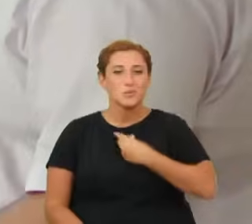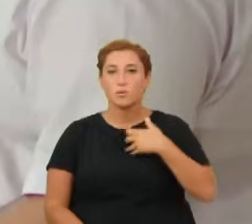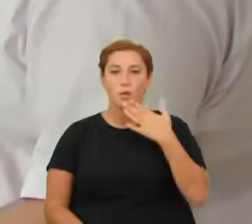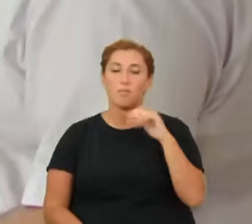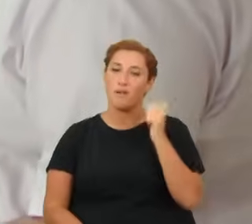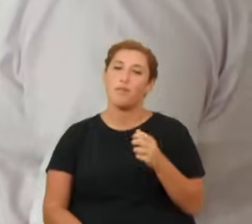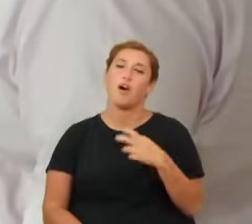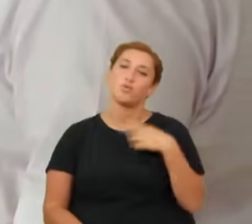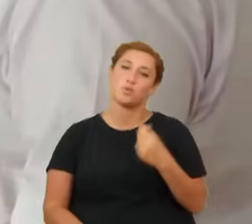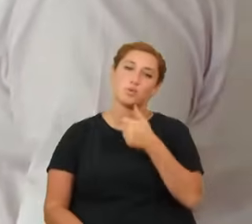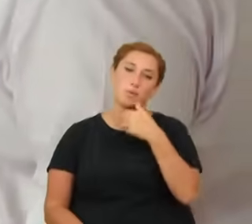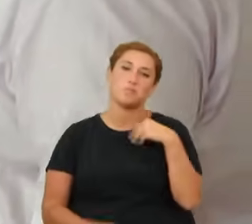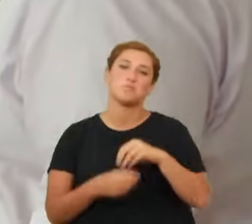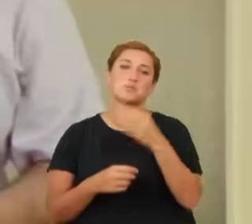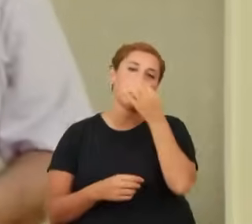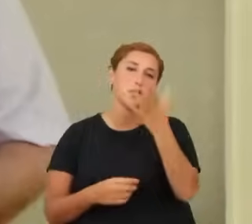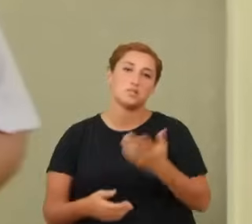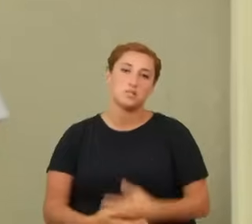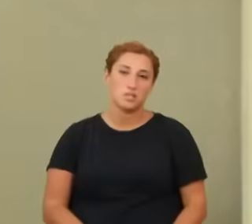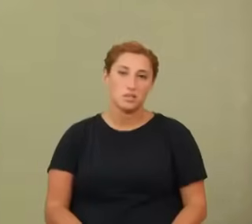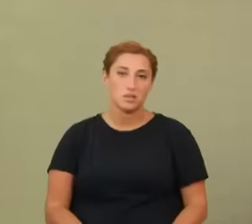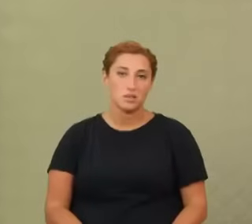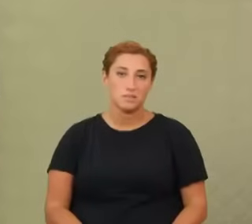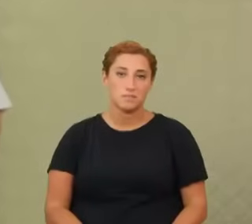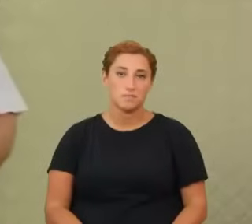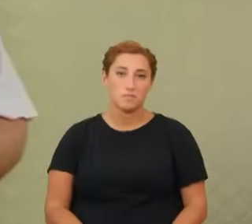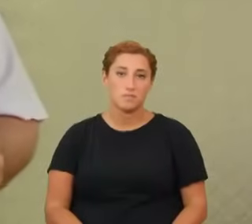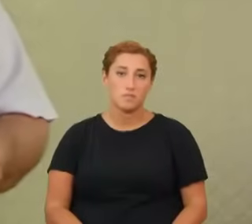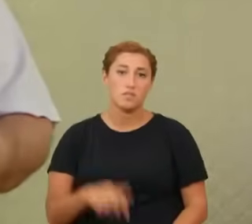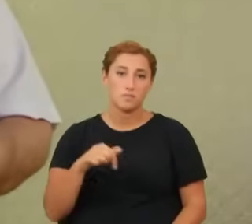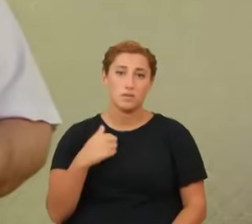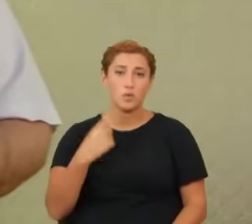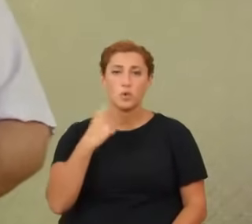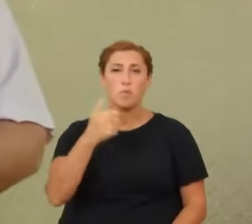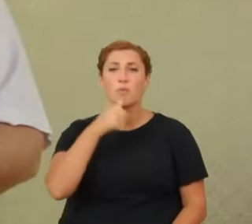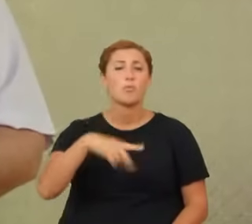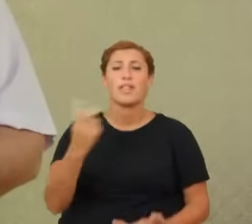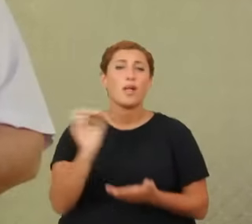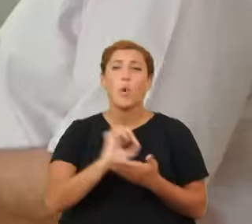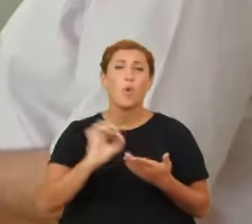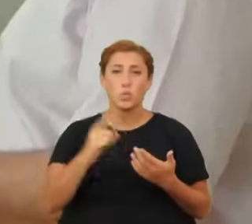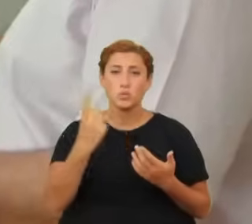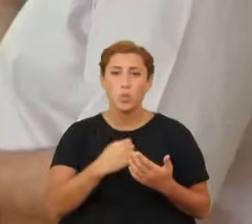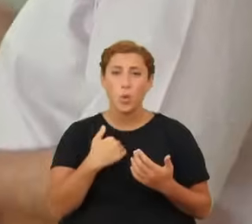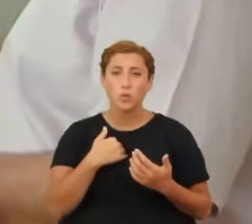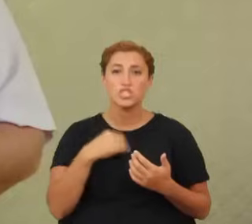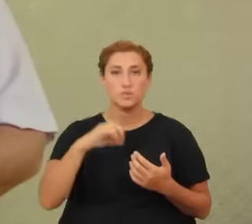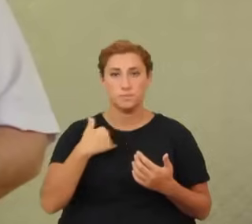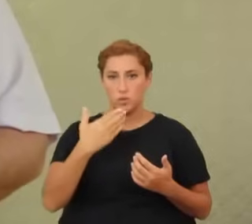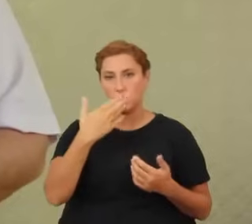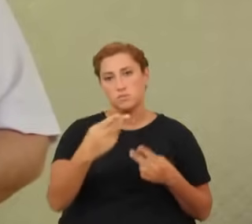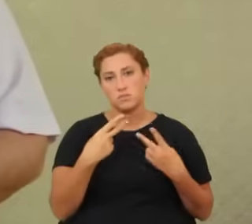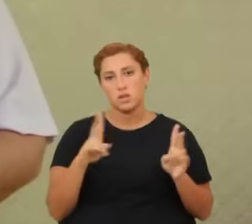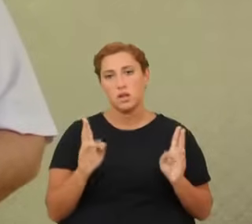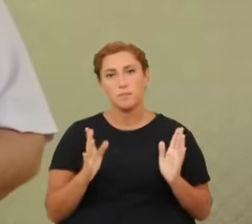ya. Aşk olsun baba, benim için çocuk oyuncağı. Şu yani bana sormuştun ya baba, bunu niye dolduruyoruz diye. Şimdi